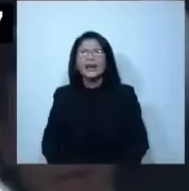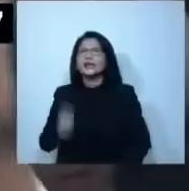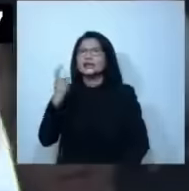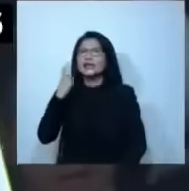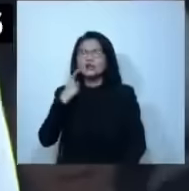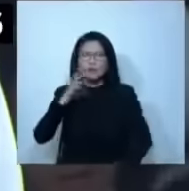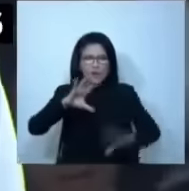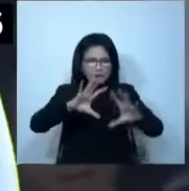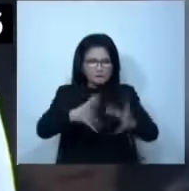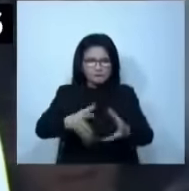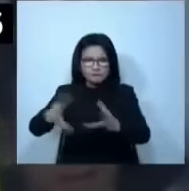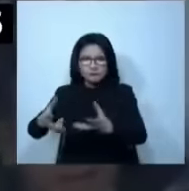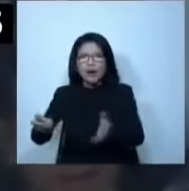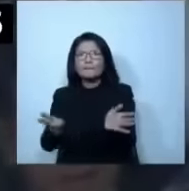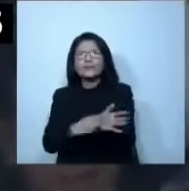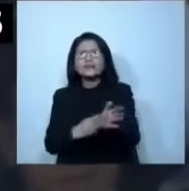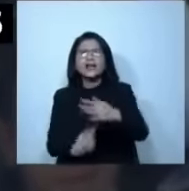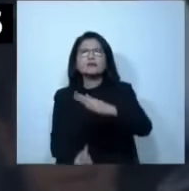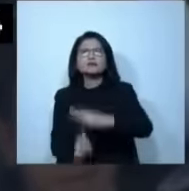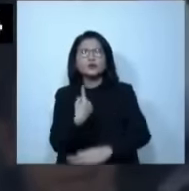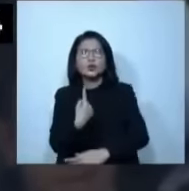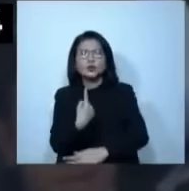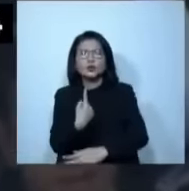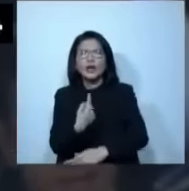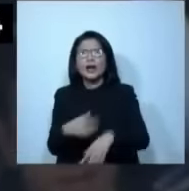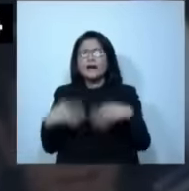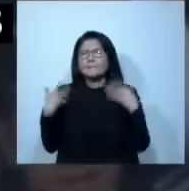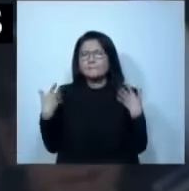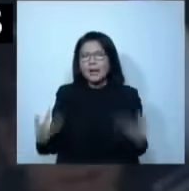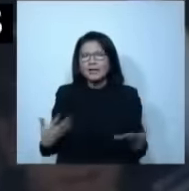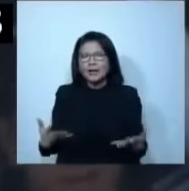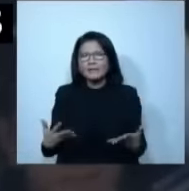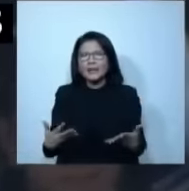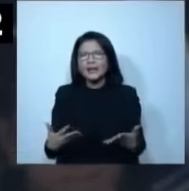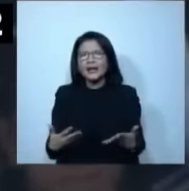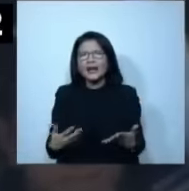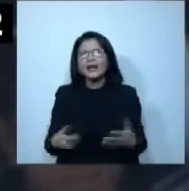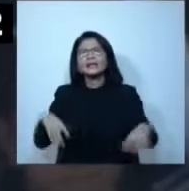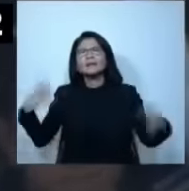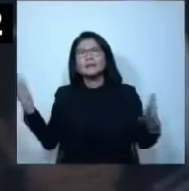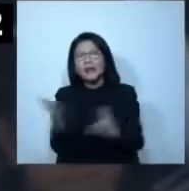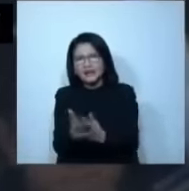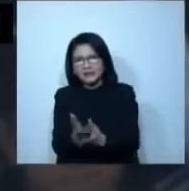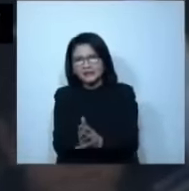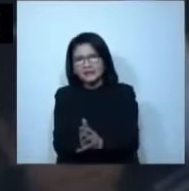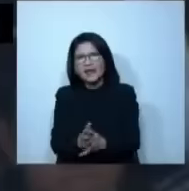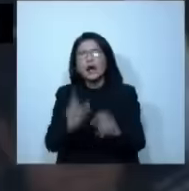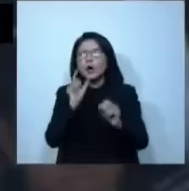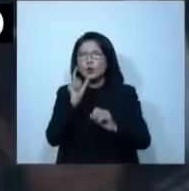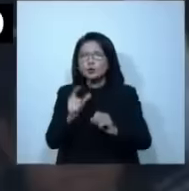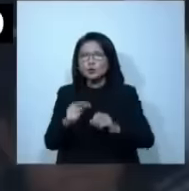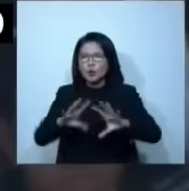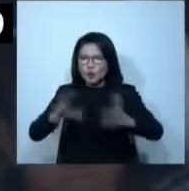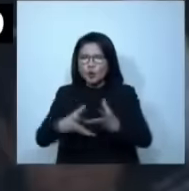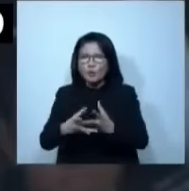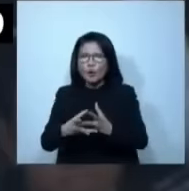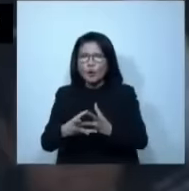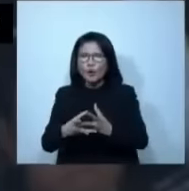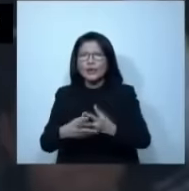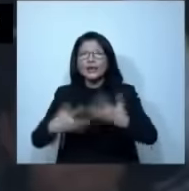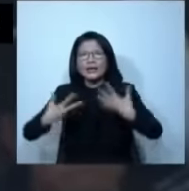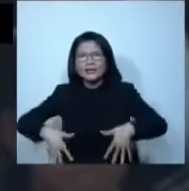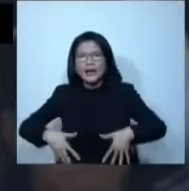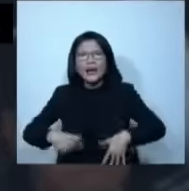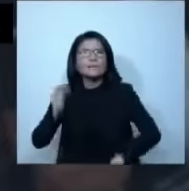klasifikasi dari seluruh persoalan yang muncul. Bagaimana kita memberikan afirmasi kepada kelompok rentan? Ada kelompok perempuan,